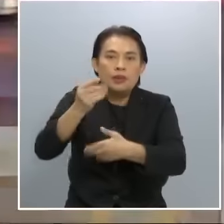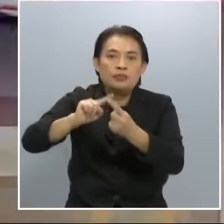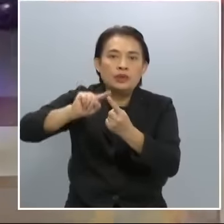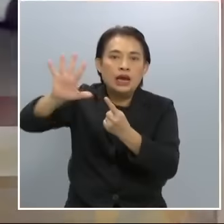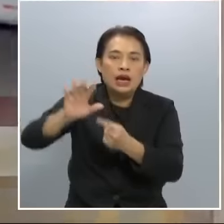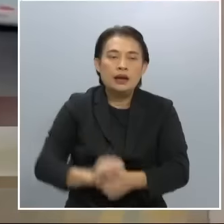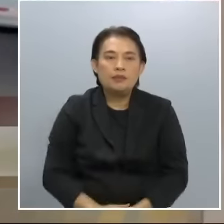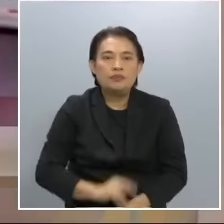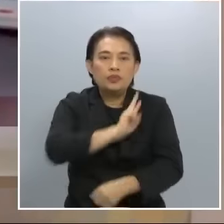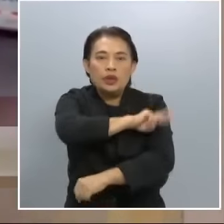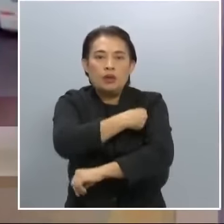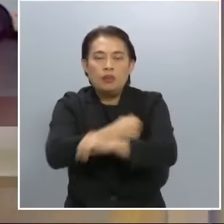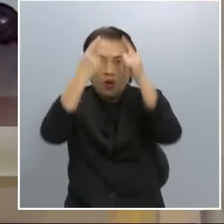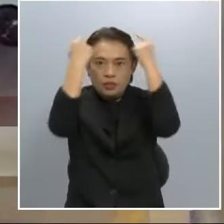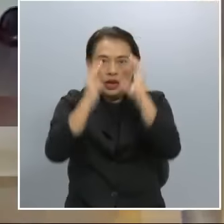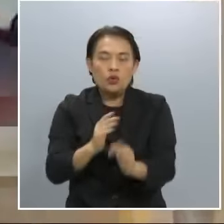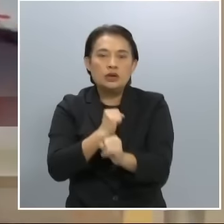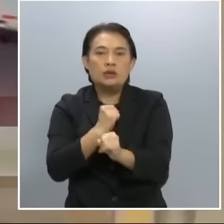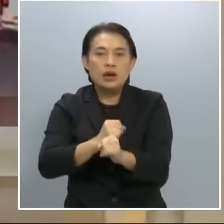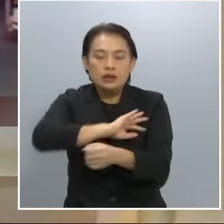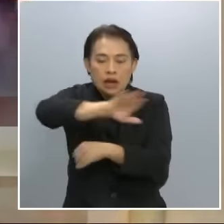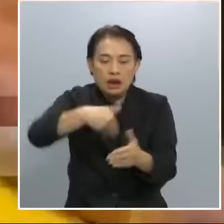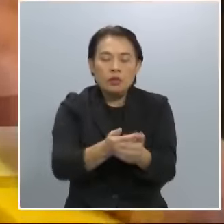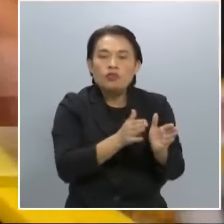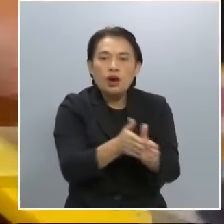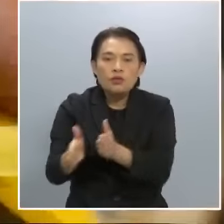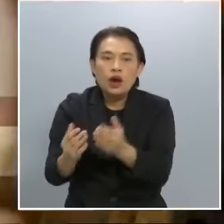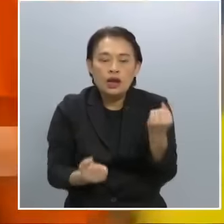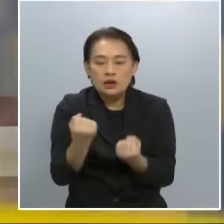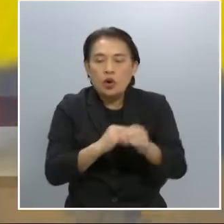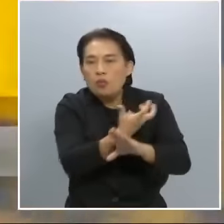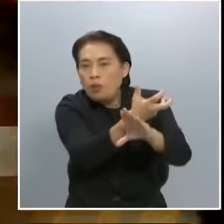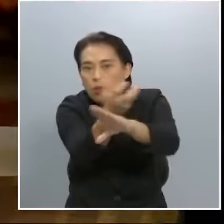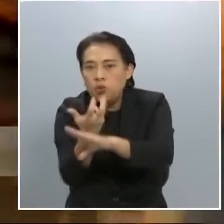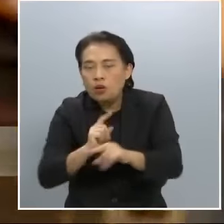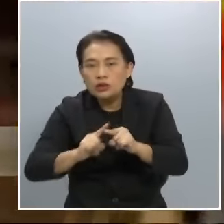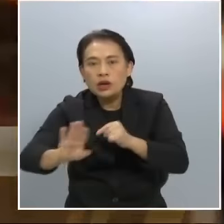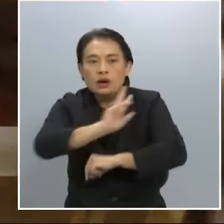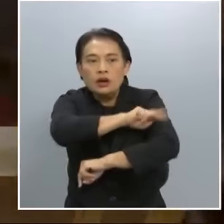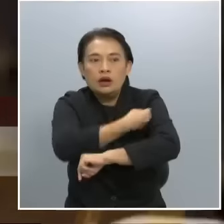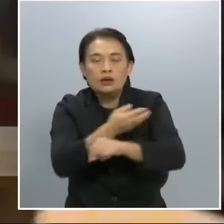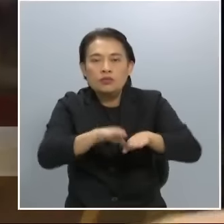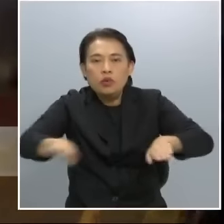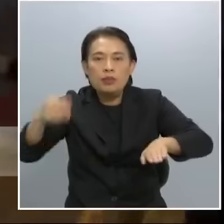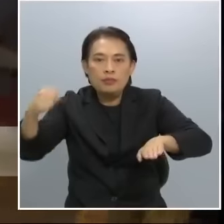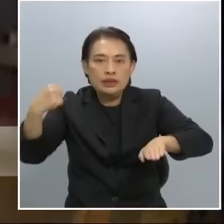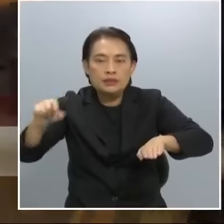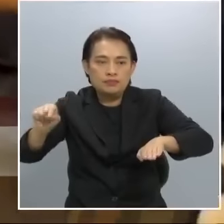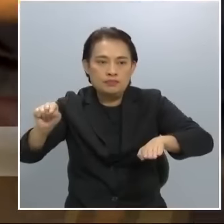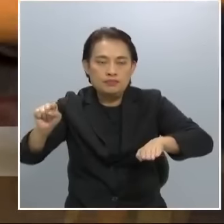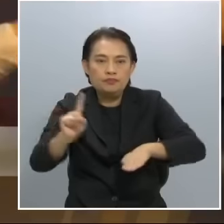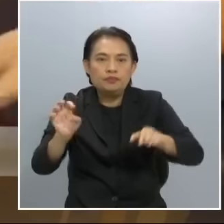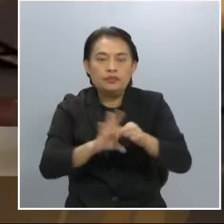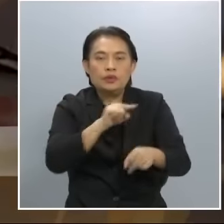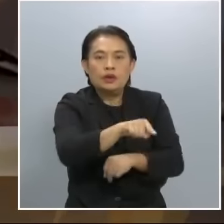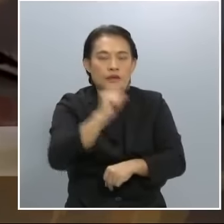ที่แพทย์พยาบาลบุคลากรทางการแพทย์ทุกฝ่ายรวมทั้งรถฉุกเฉินของเครือข่ายเป็น10คันหลังจากได้รับแจ้งจ